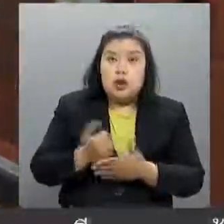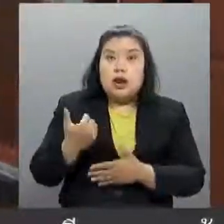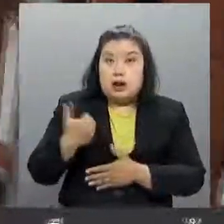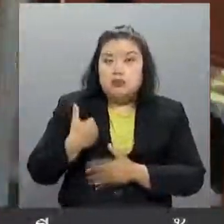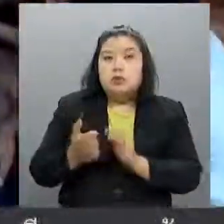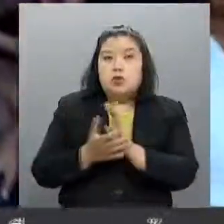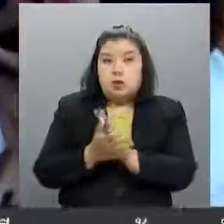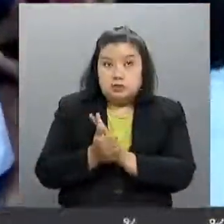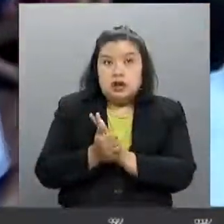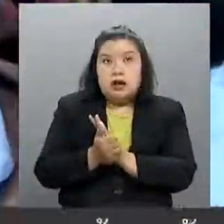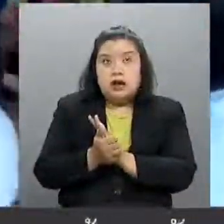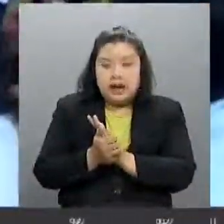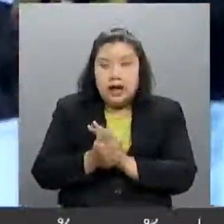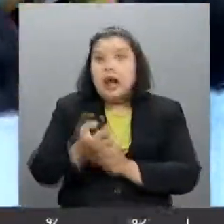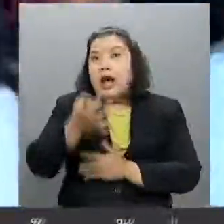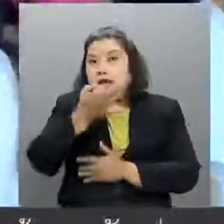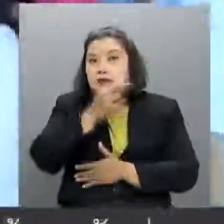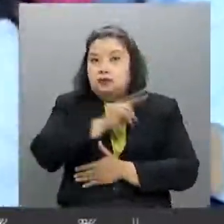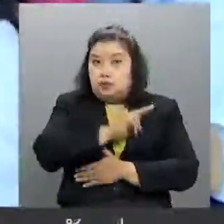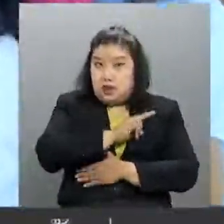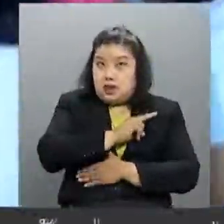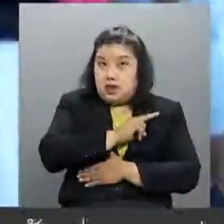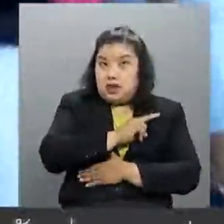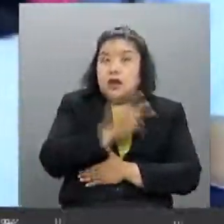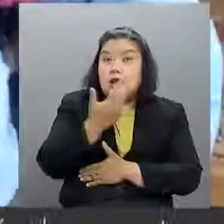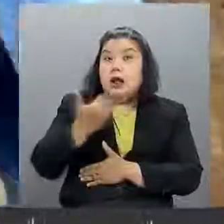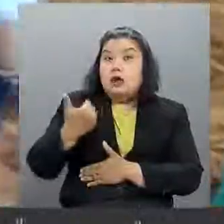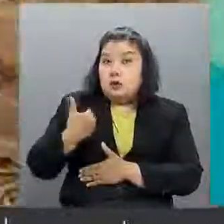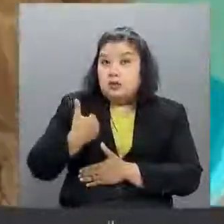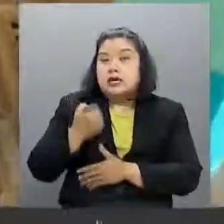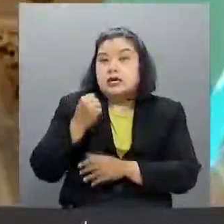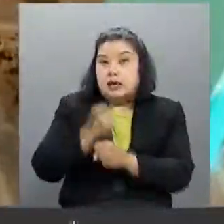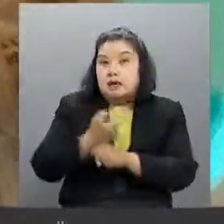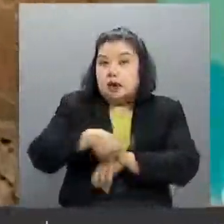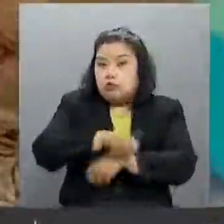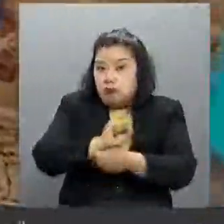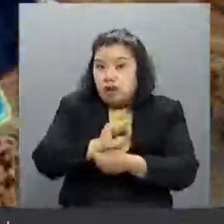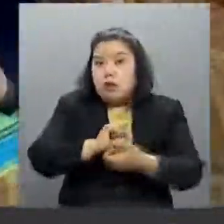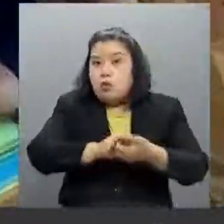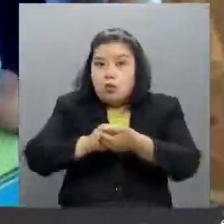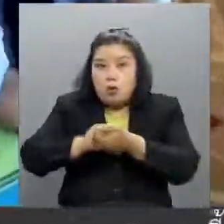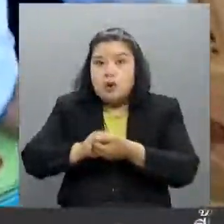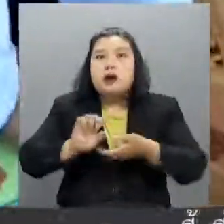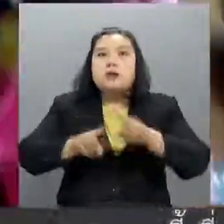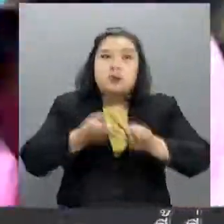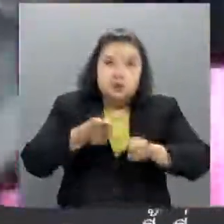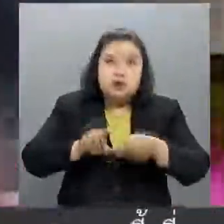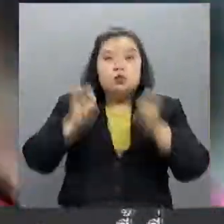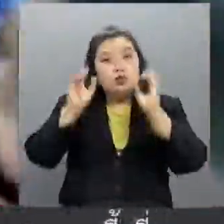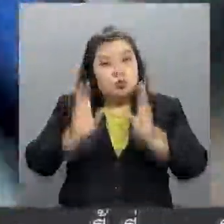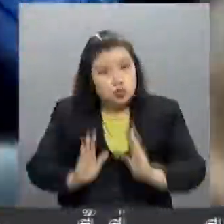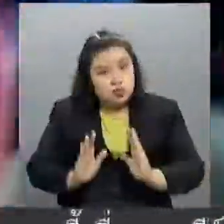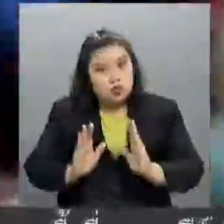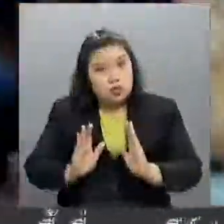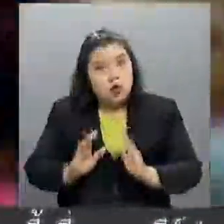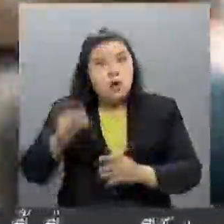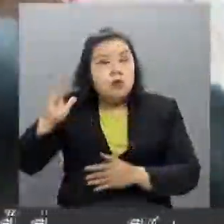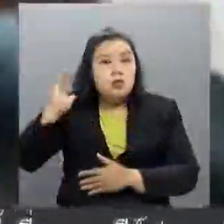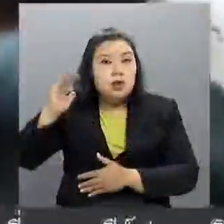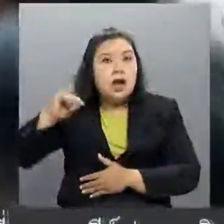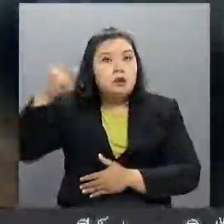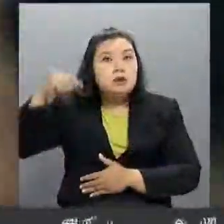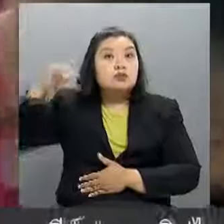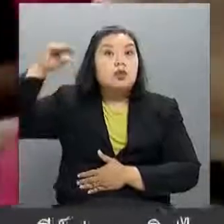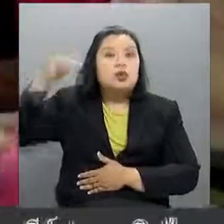แล้วเรายังได้การทำงานร่วมกับเพื่อนๆคุณครูผู้ใหญ่ใจดีที่คอยสอนเ